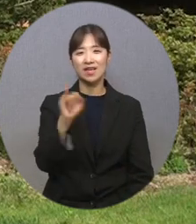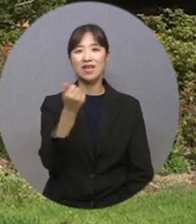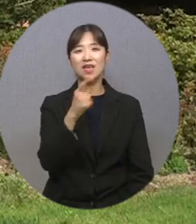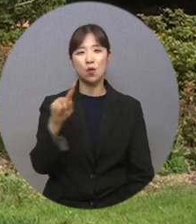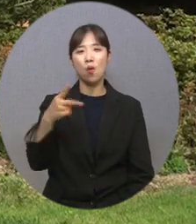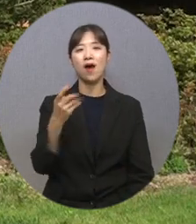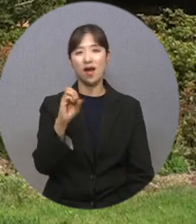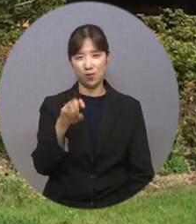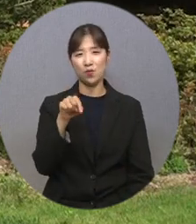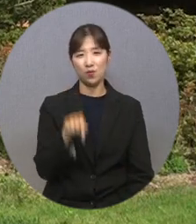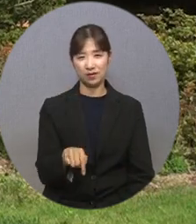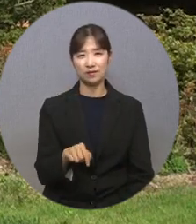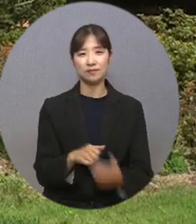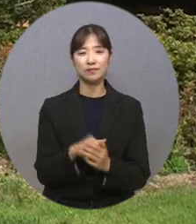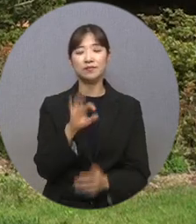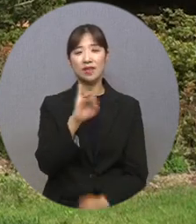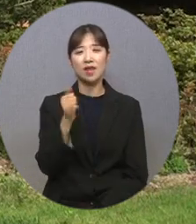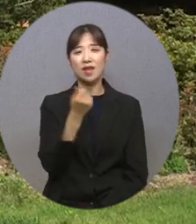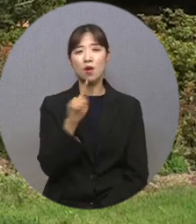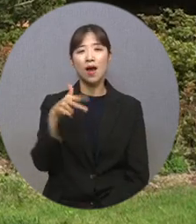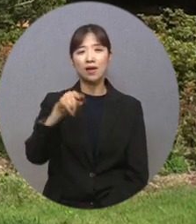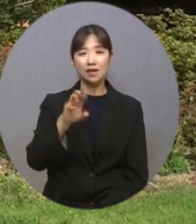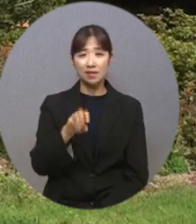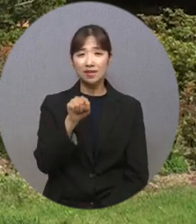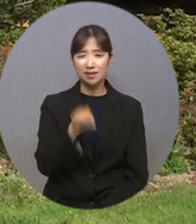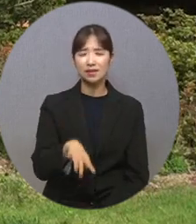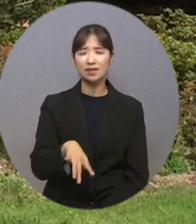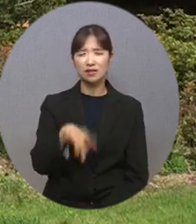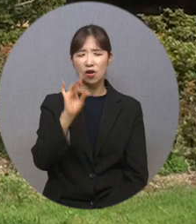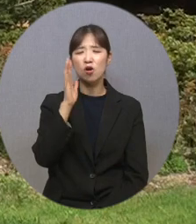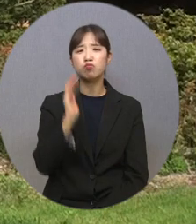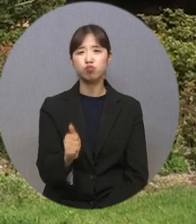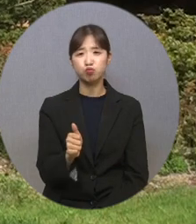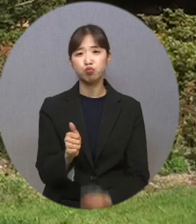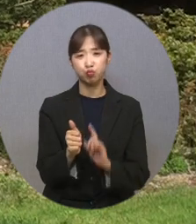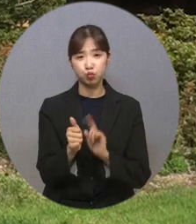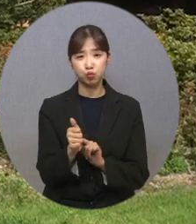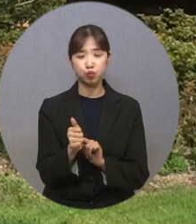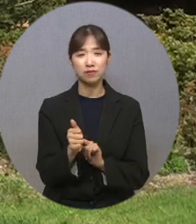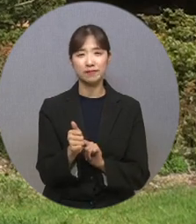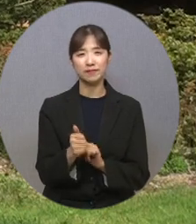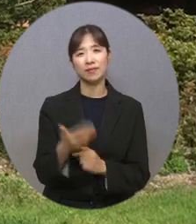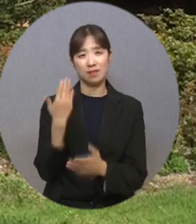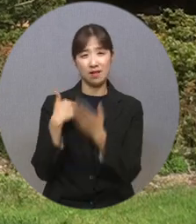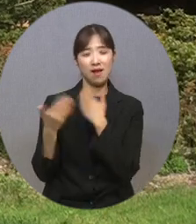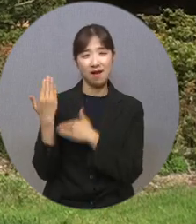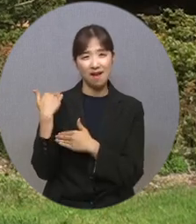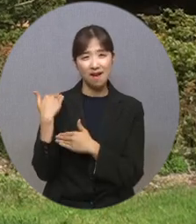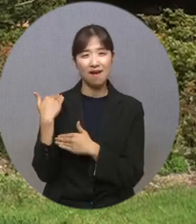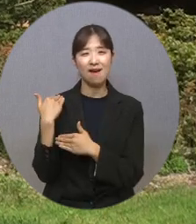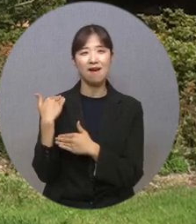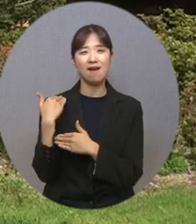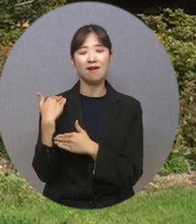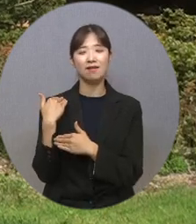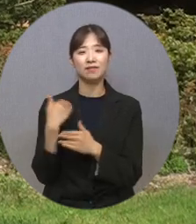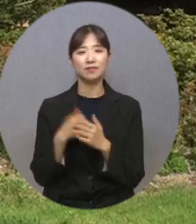여기는 이화장인데 이 이화장의 첫 주인은 옛날에